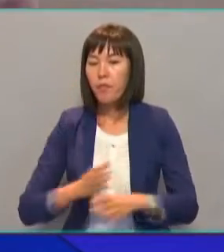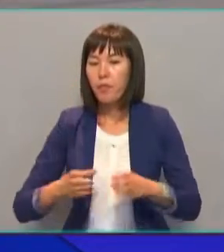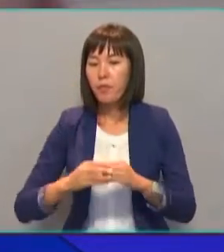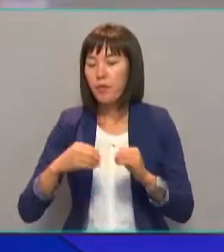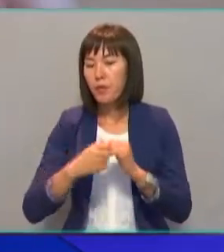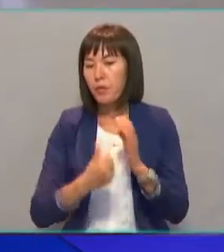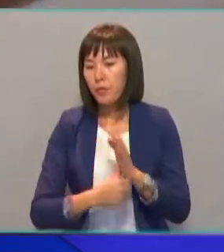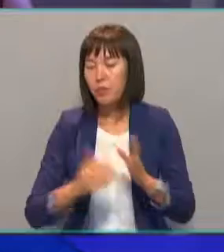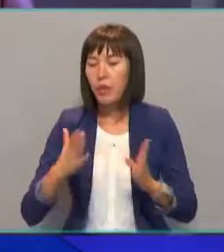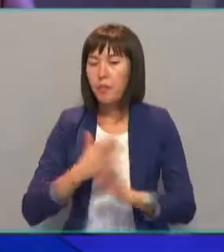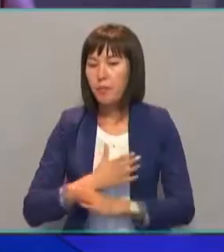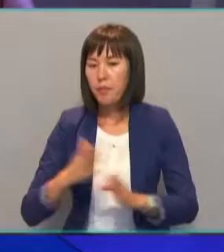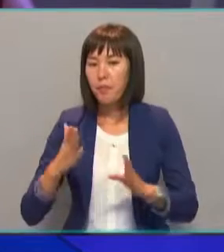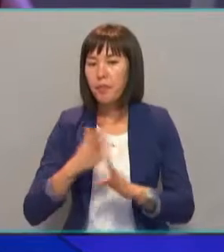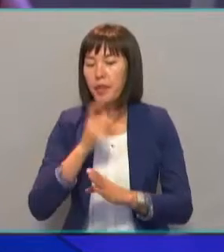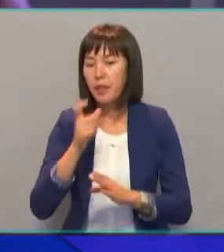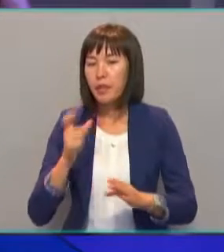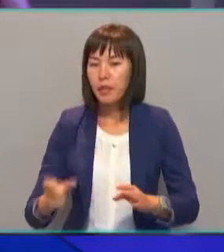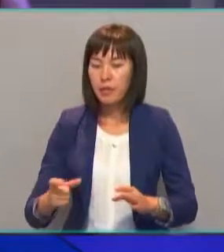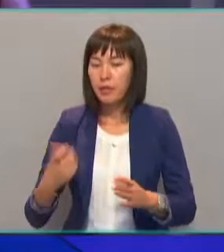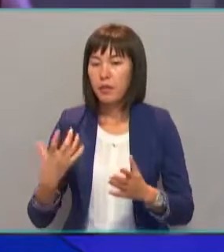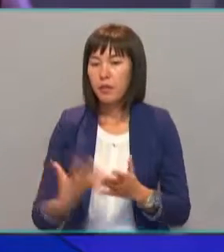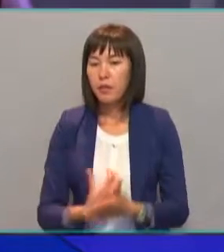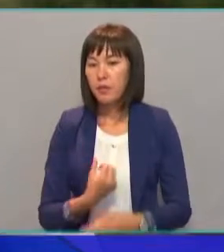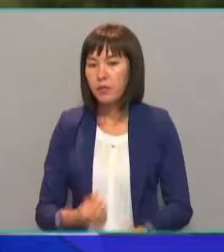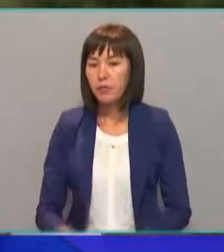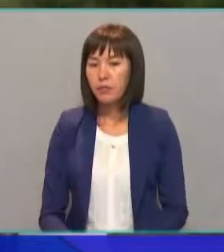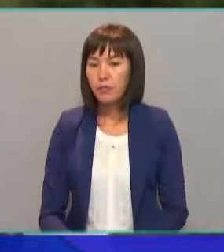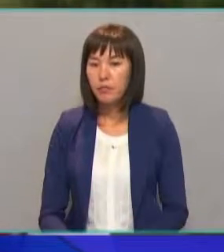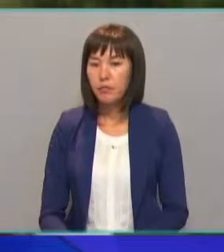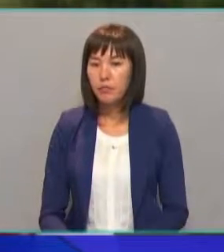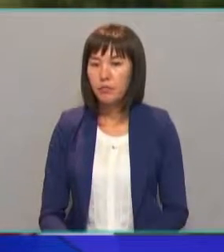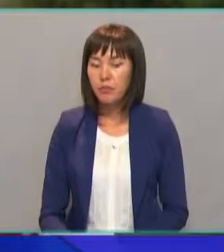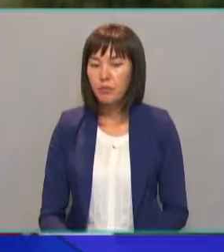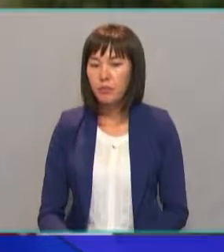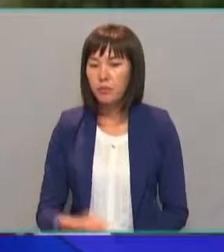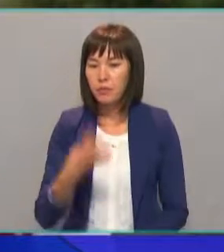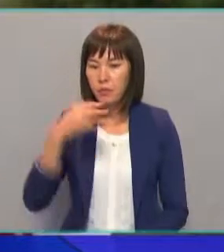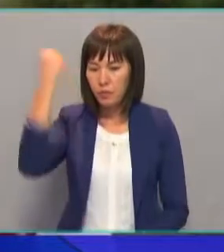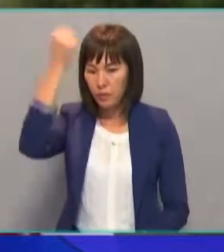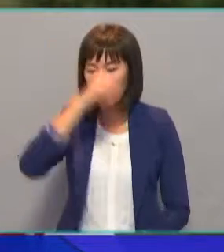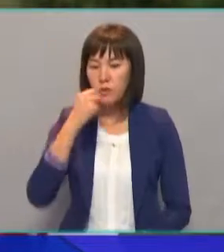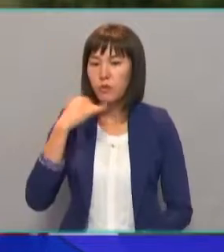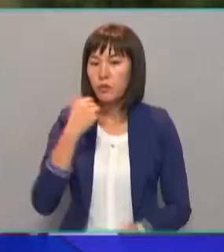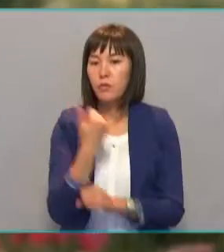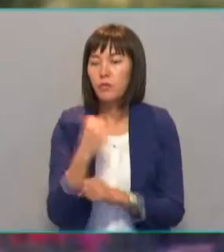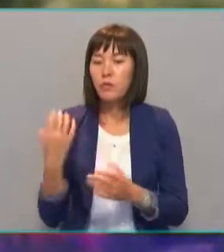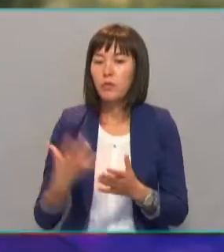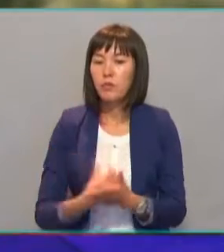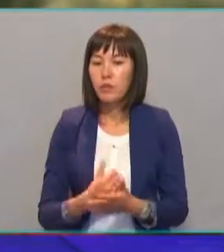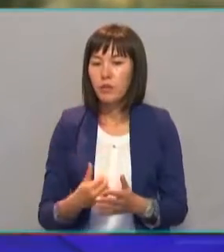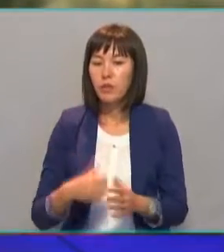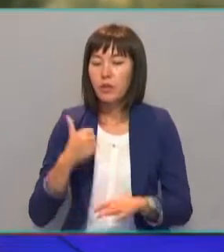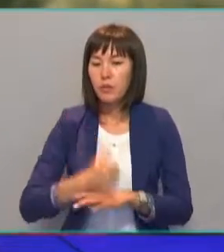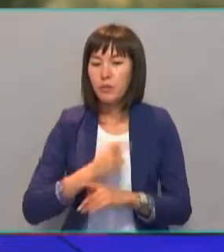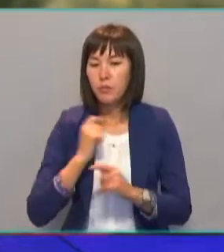16 аспаппен күй шертіп, әнсүйер қауымның ыстығы класына бөленіп жүр. Осы 4 жылдың ішінде мен көп жетістікке жеттімін. Менде